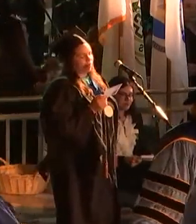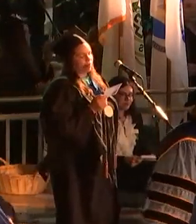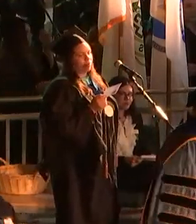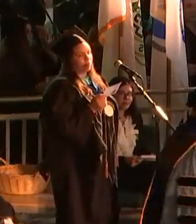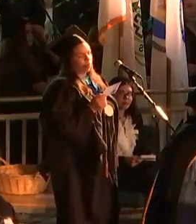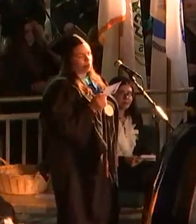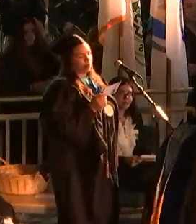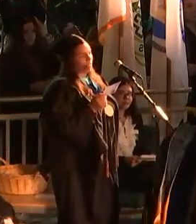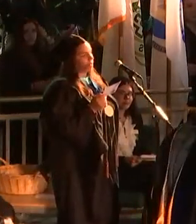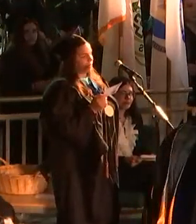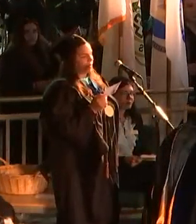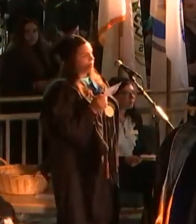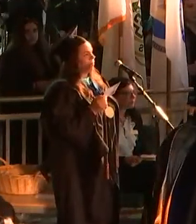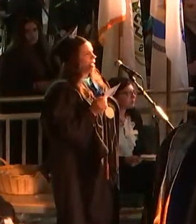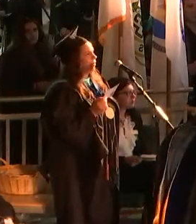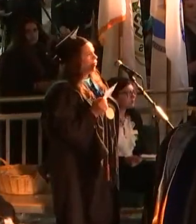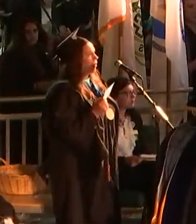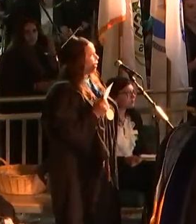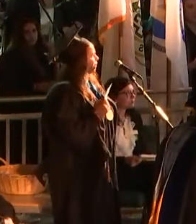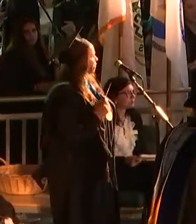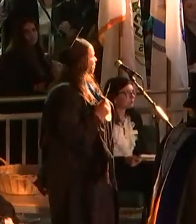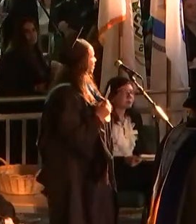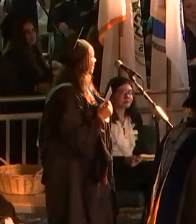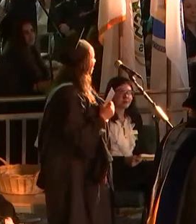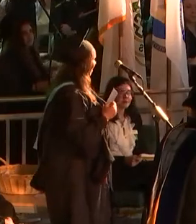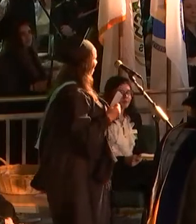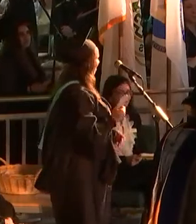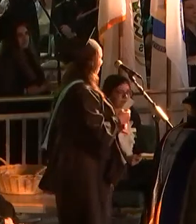Emily Gilmore Saxon, magna cum laude.